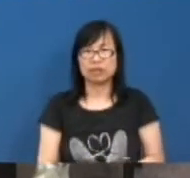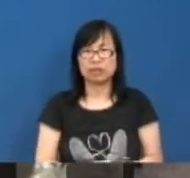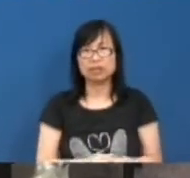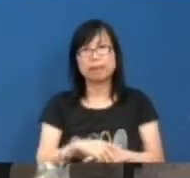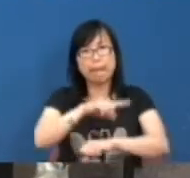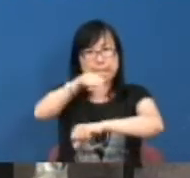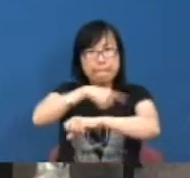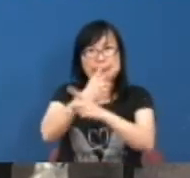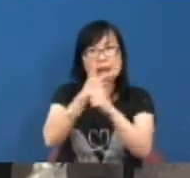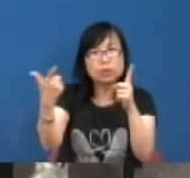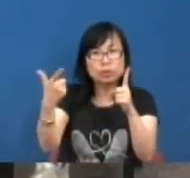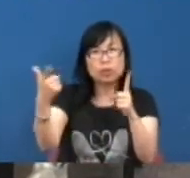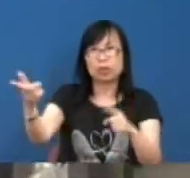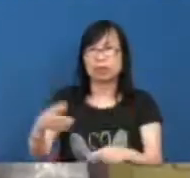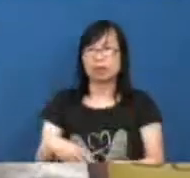餓辛唔辛苦啊？